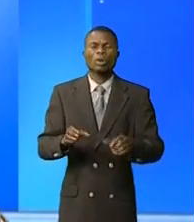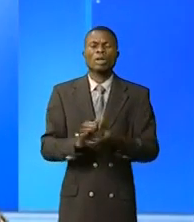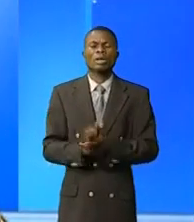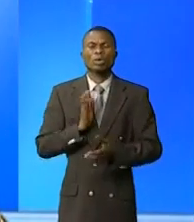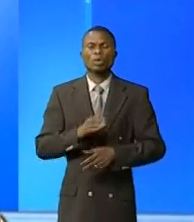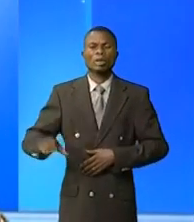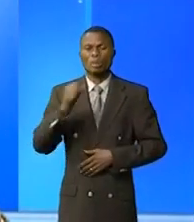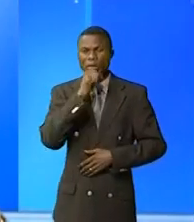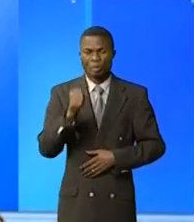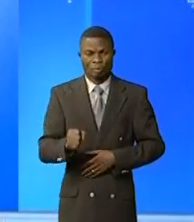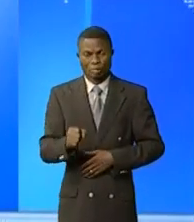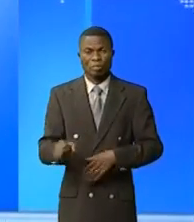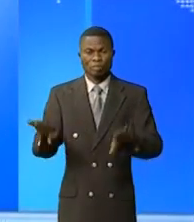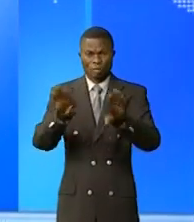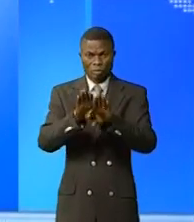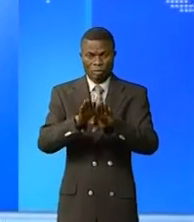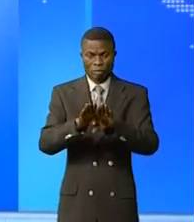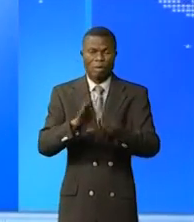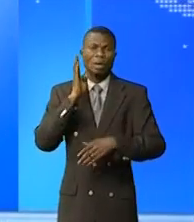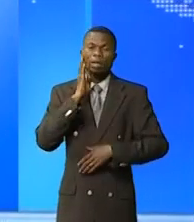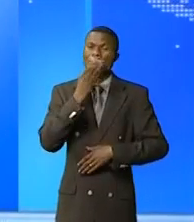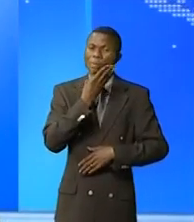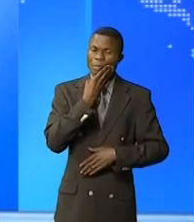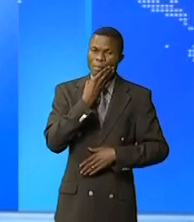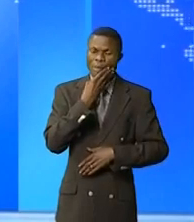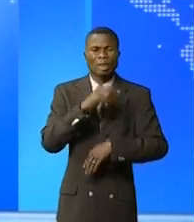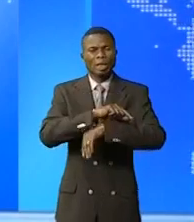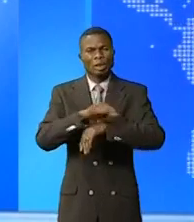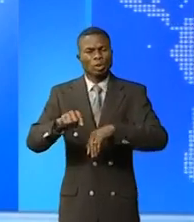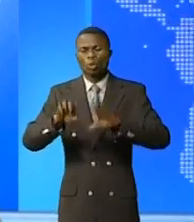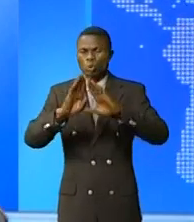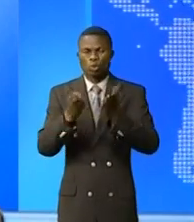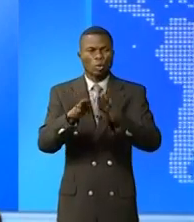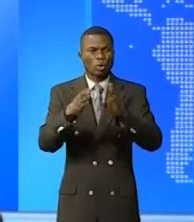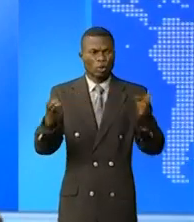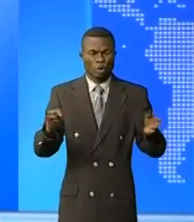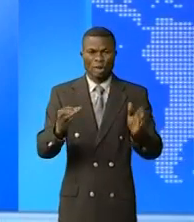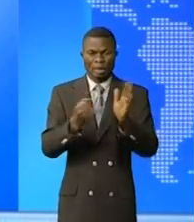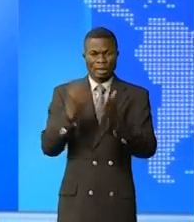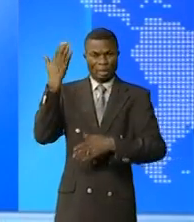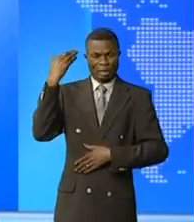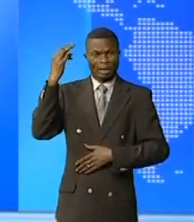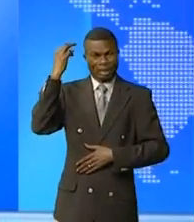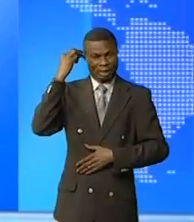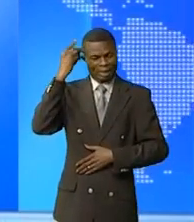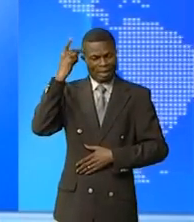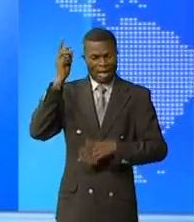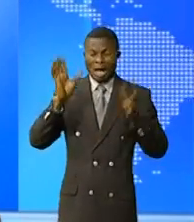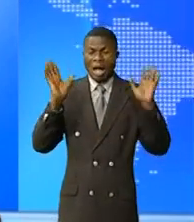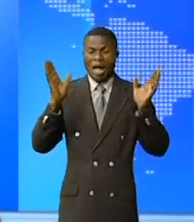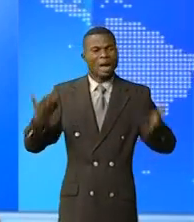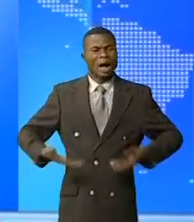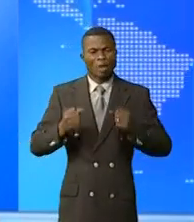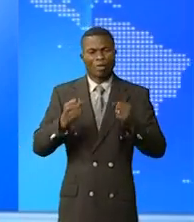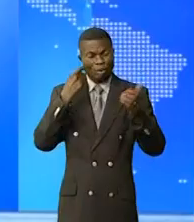Après plusieurs jours de fermeture, bars, terrasses et discothèques ont réouvert. Le week-end dernier à Kinshasa a été explosif,